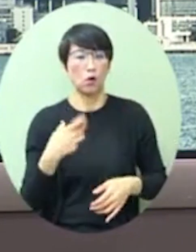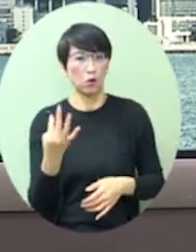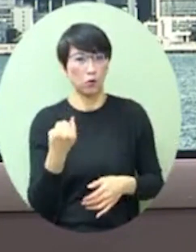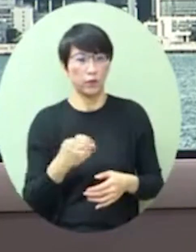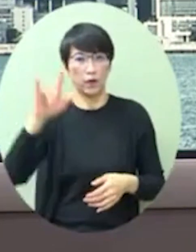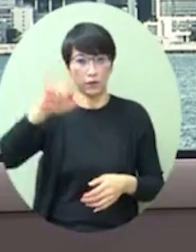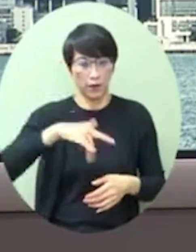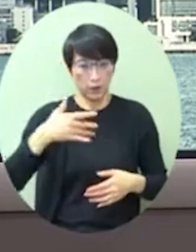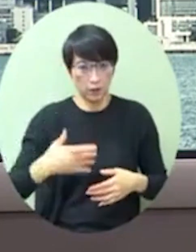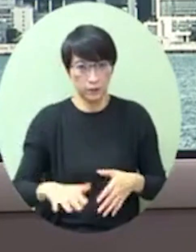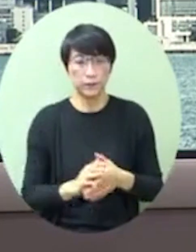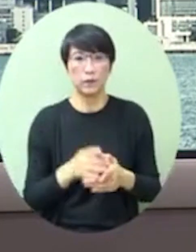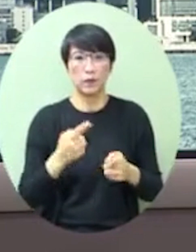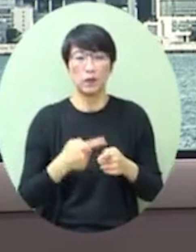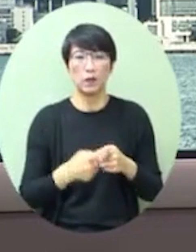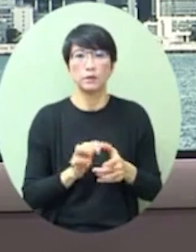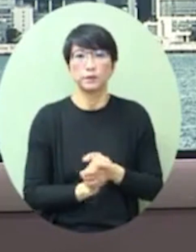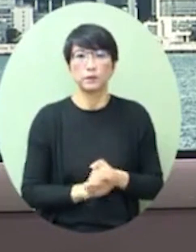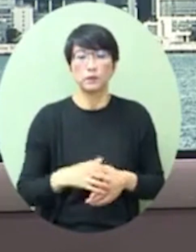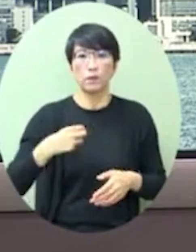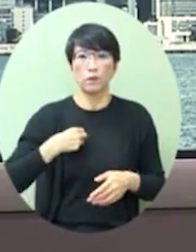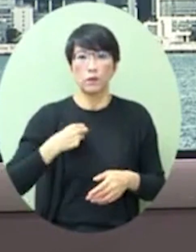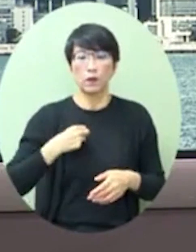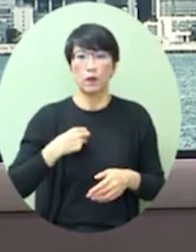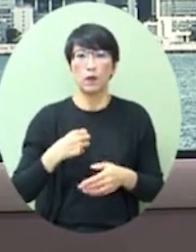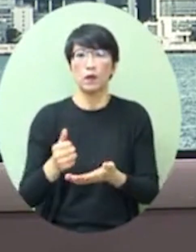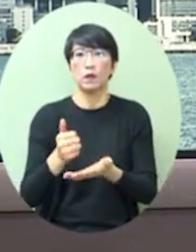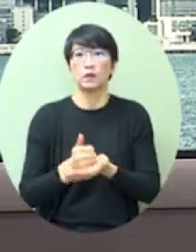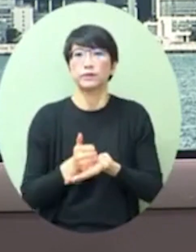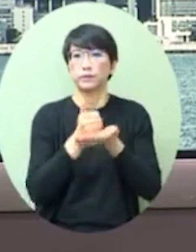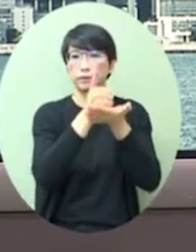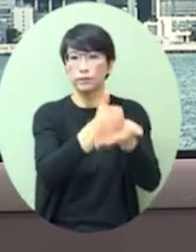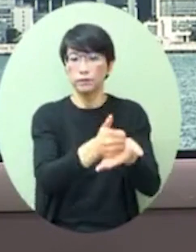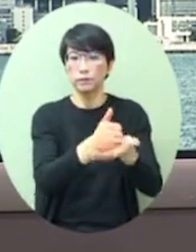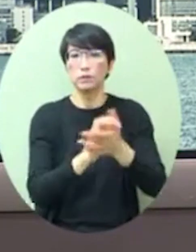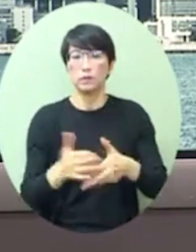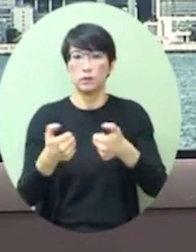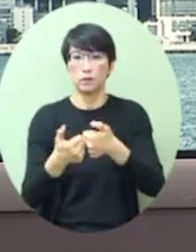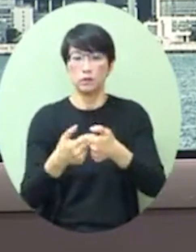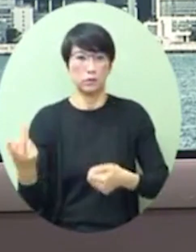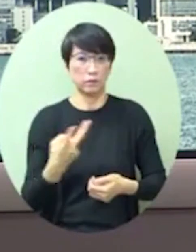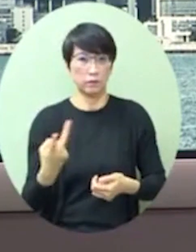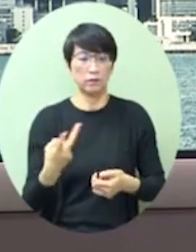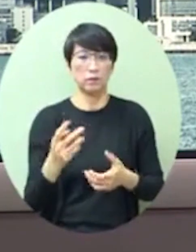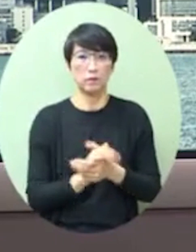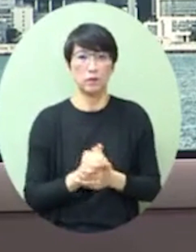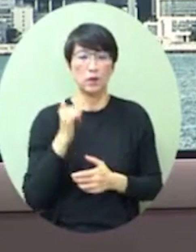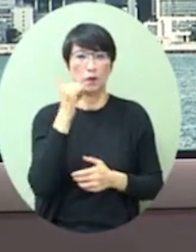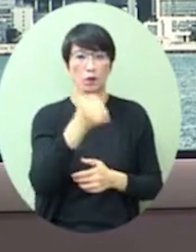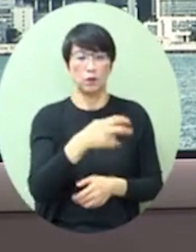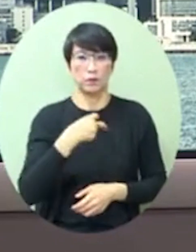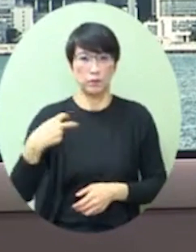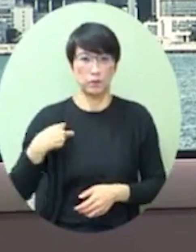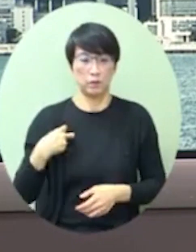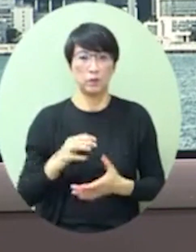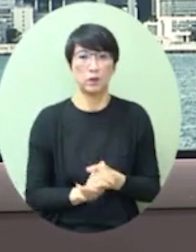亦都是正式收到中央向我发出的邀请，请我和先生呢一起是上京出席这